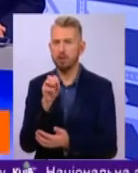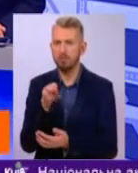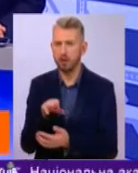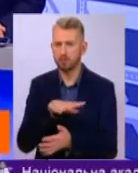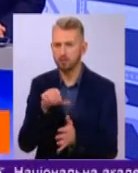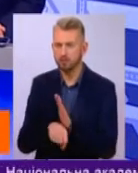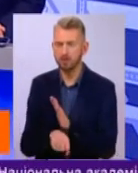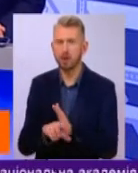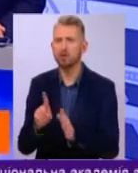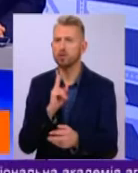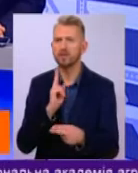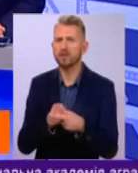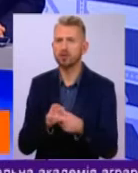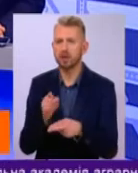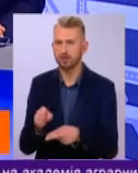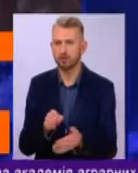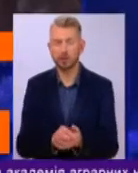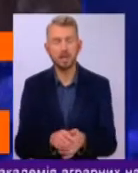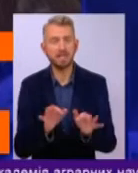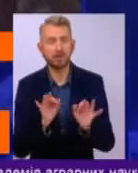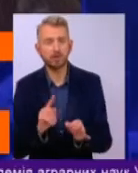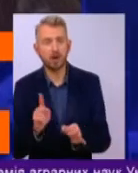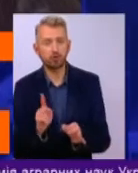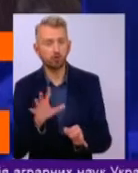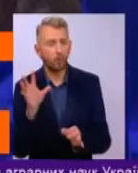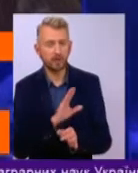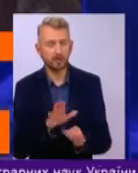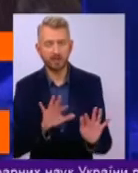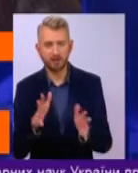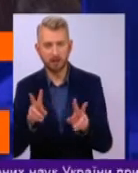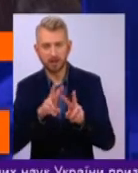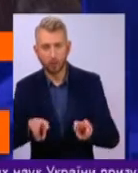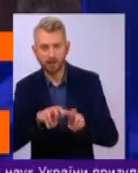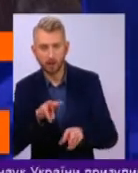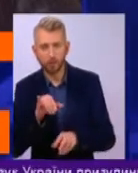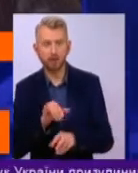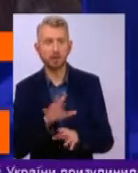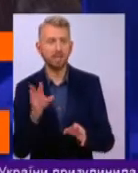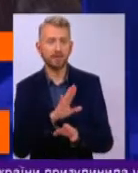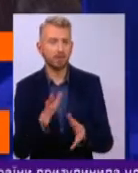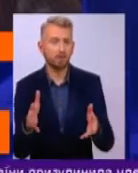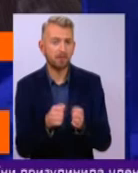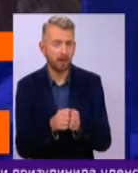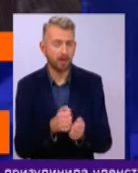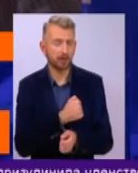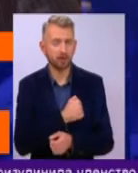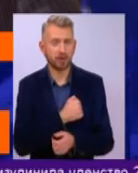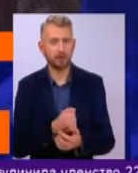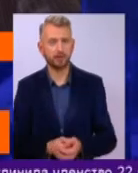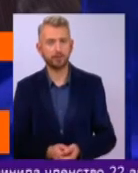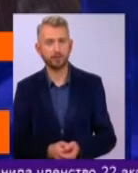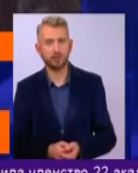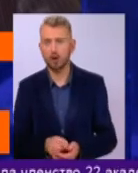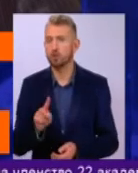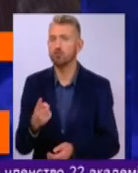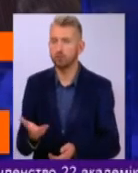журналіста? Що заважає ці? Ну, звичайно, що не всі випадки розслідували, не всіх спіймали, на жаль.